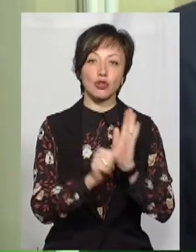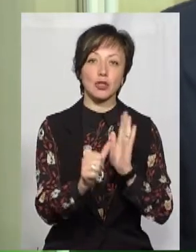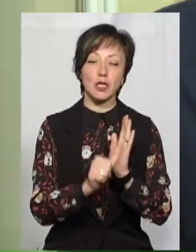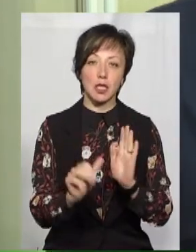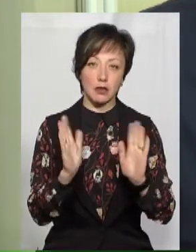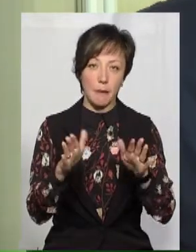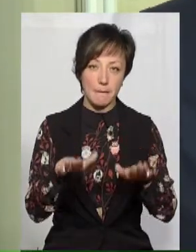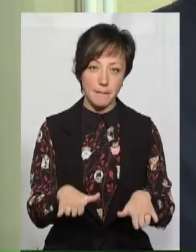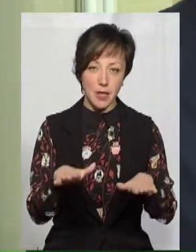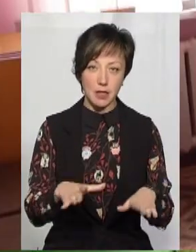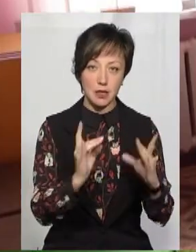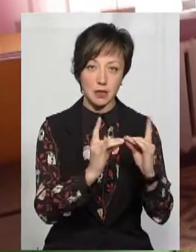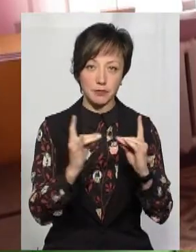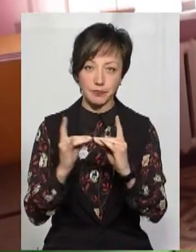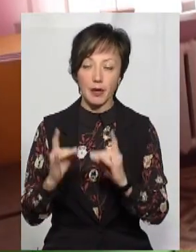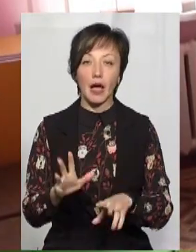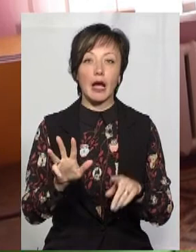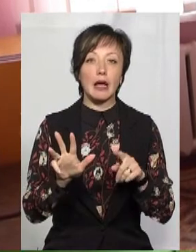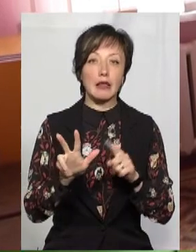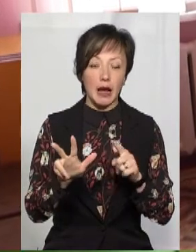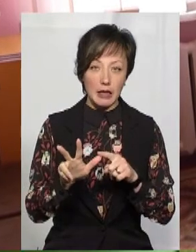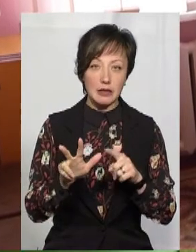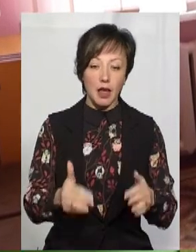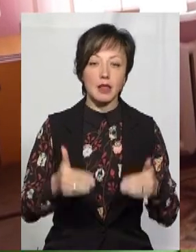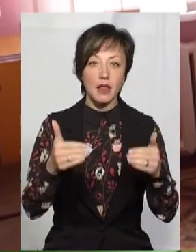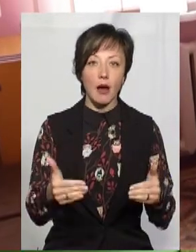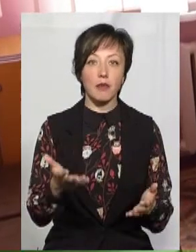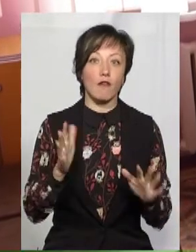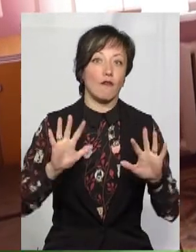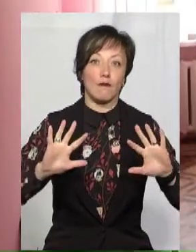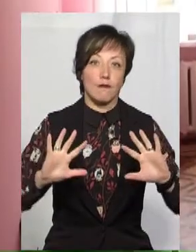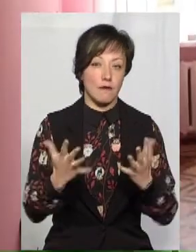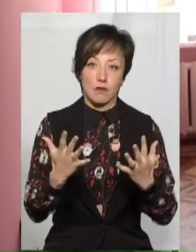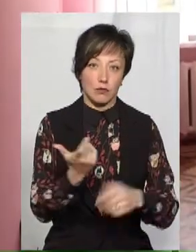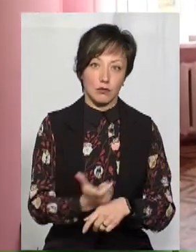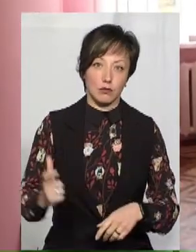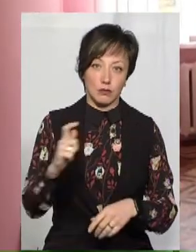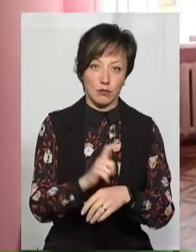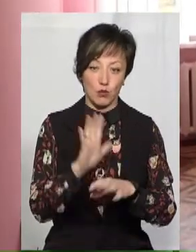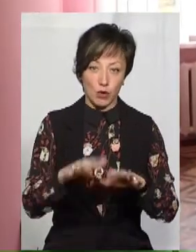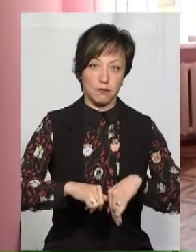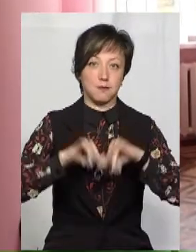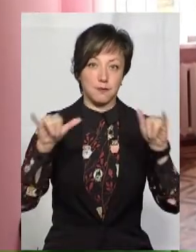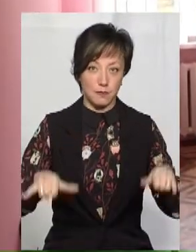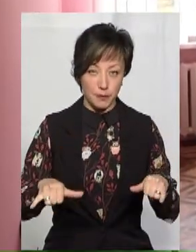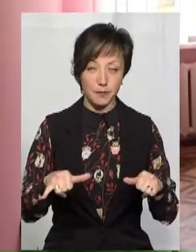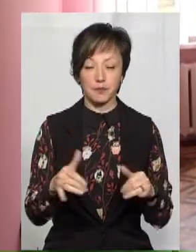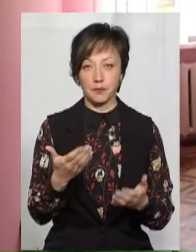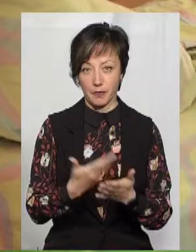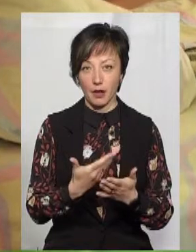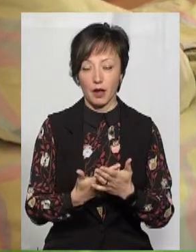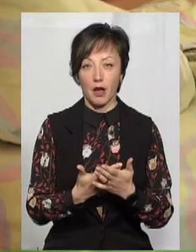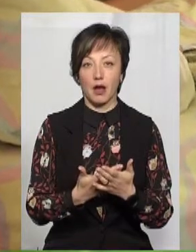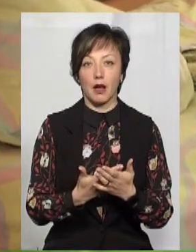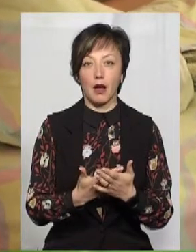буде 60 ліжок. Третій етап – це вже це ми розглядаємо як дуже такий вже критичний варіант. Це